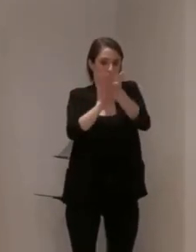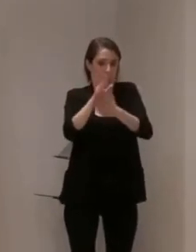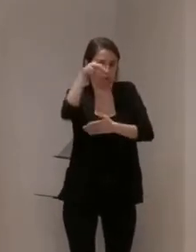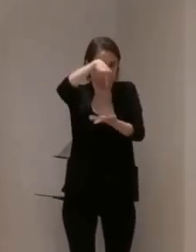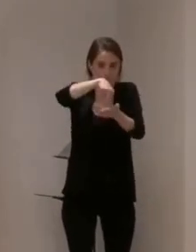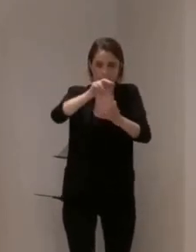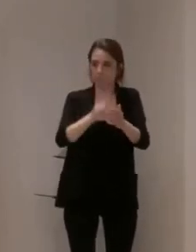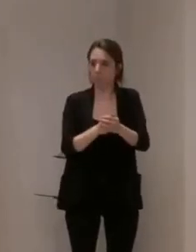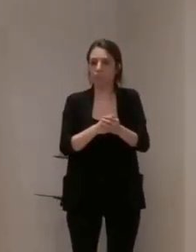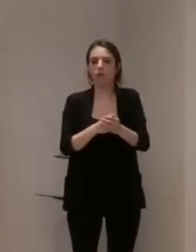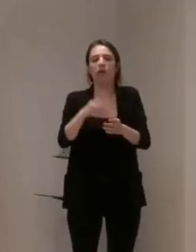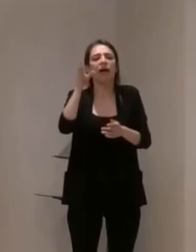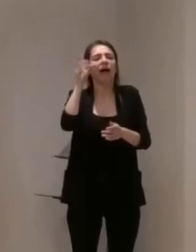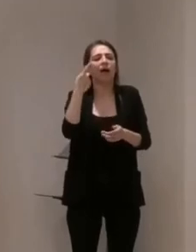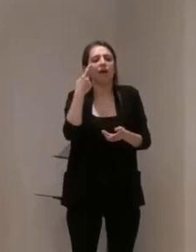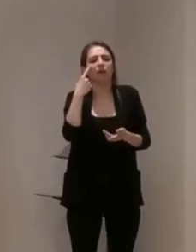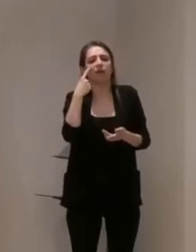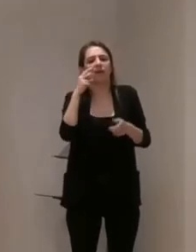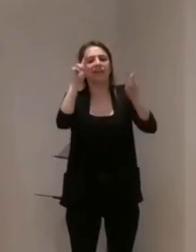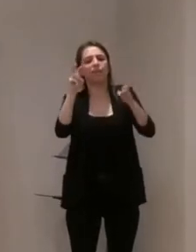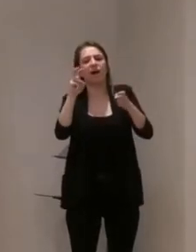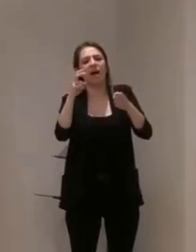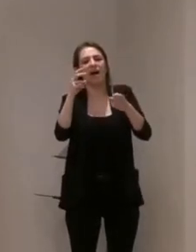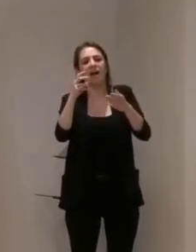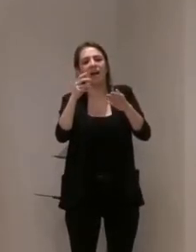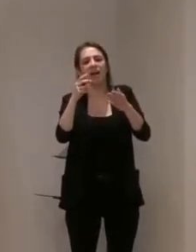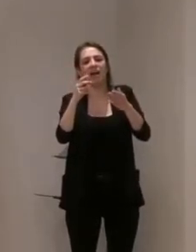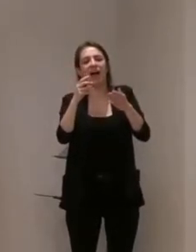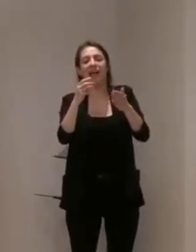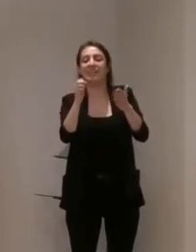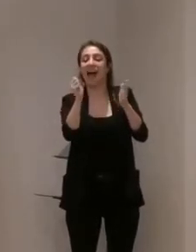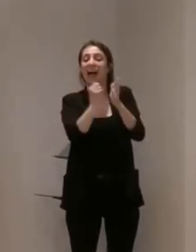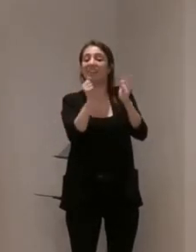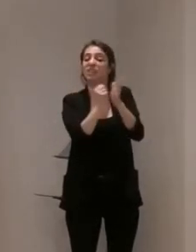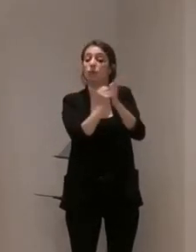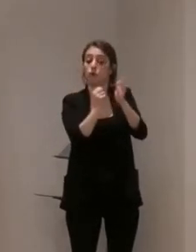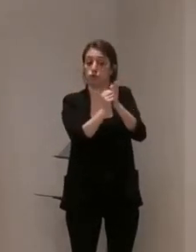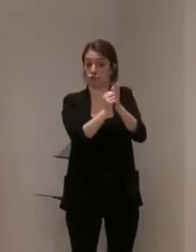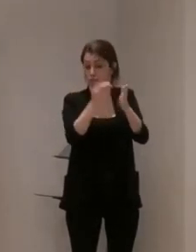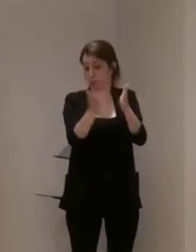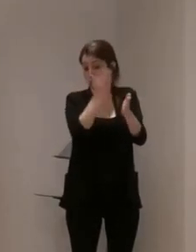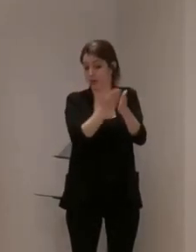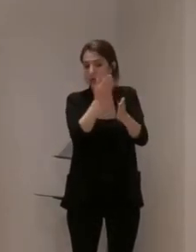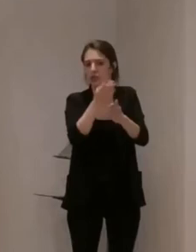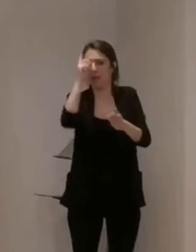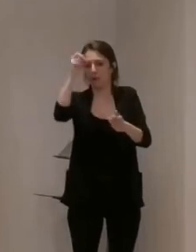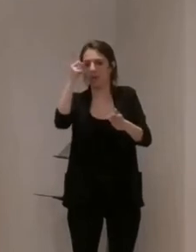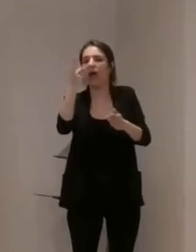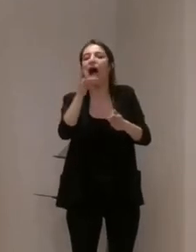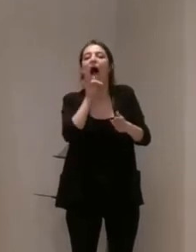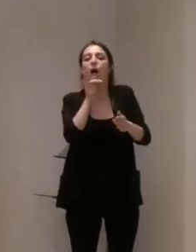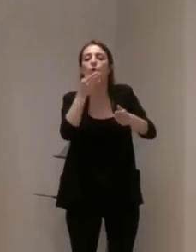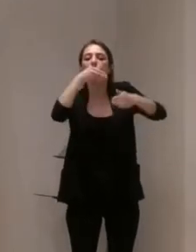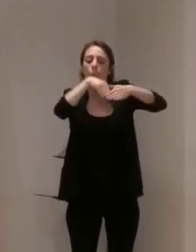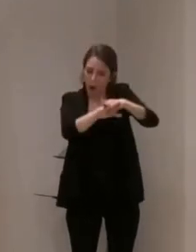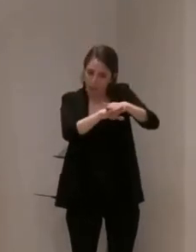escolti, els informes de la policia, els fitxers de la policia, es conserven. Però